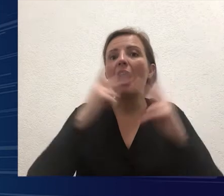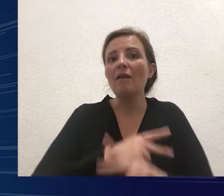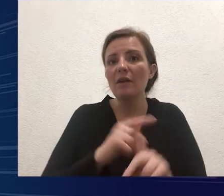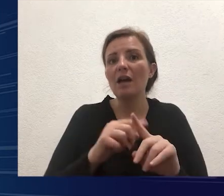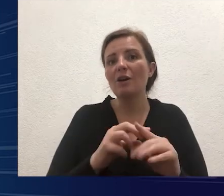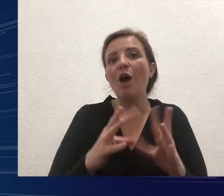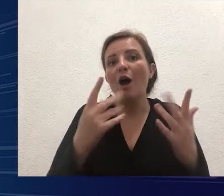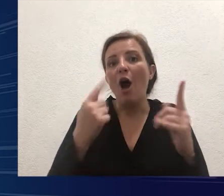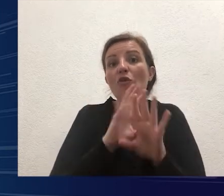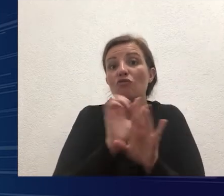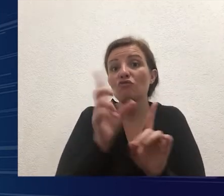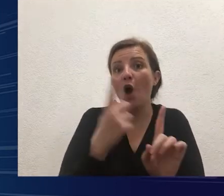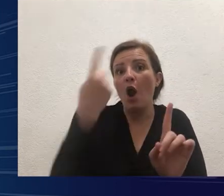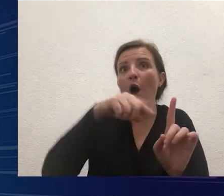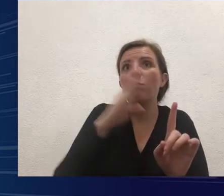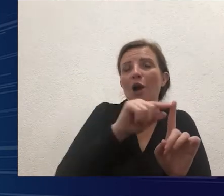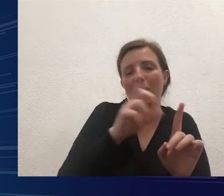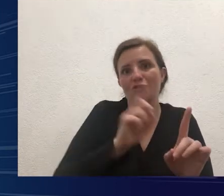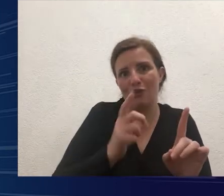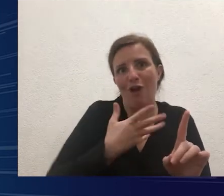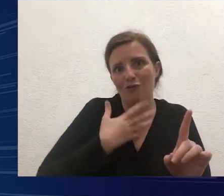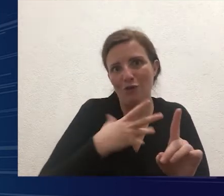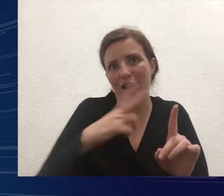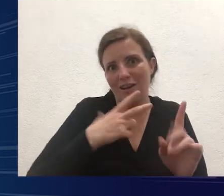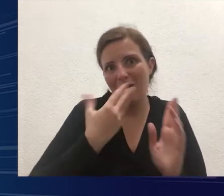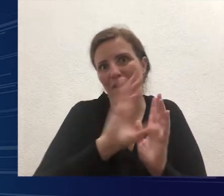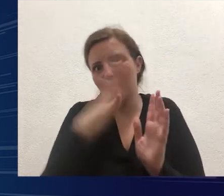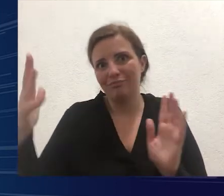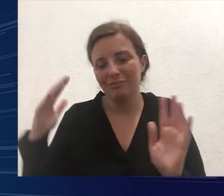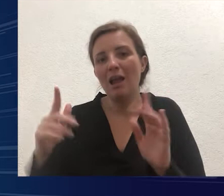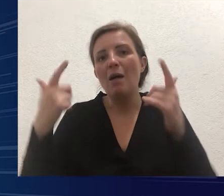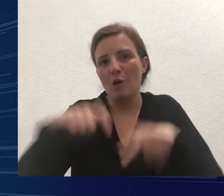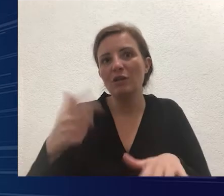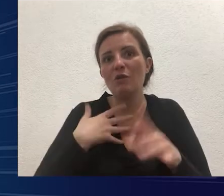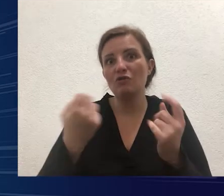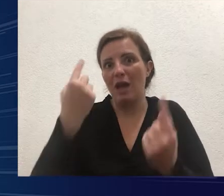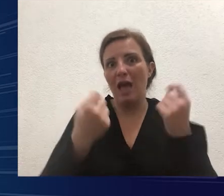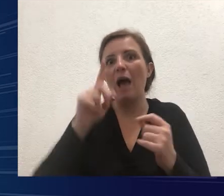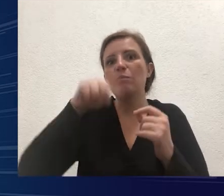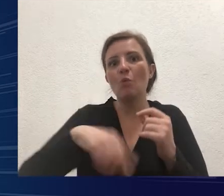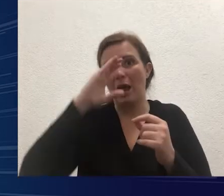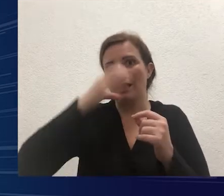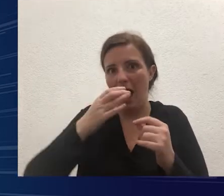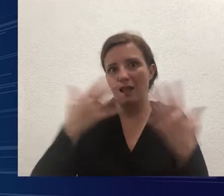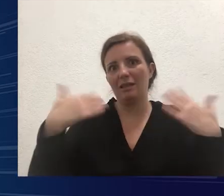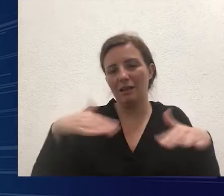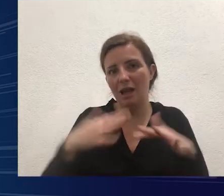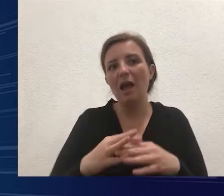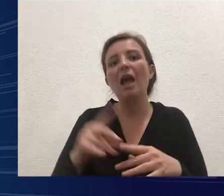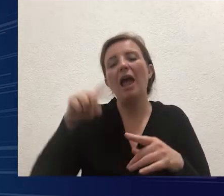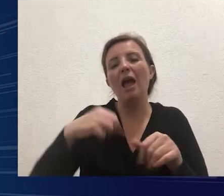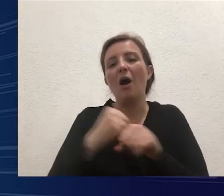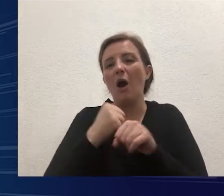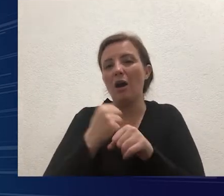eppure sarebbe riduttivo limitarsi soltanto al boccaccio e che noi troviamo spunti significativi anche nell'opera di